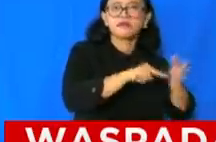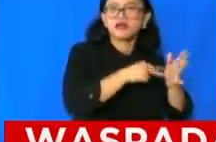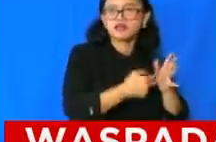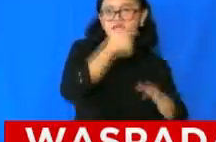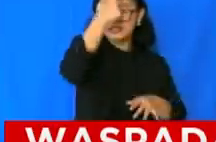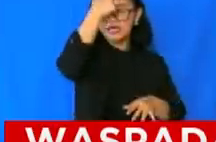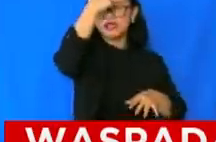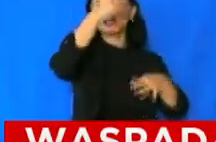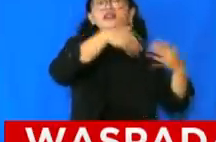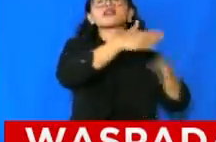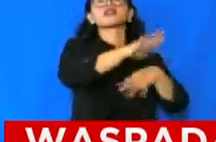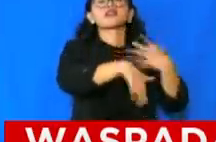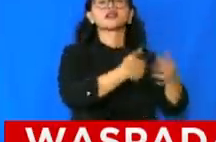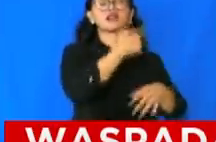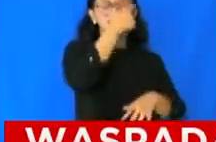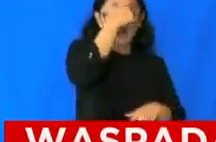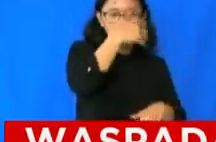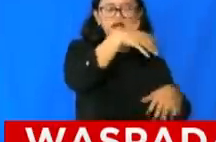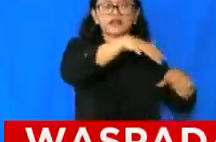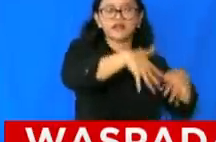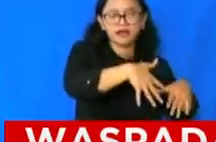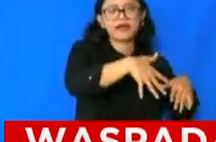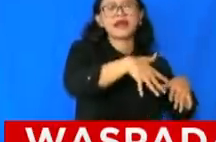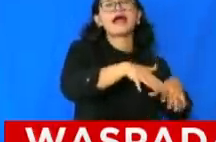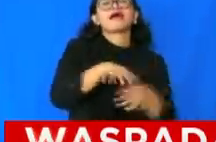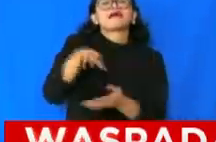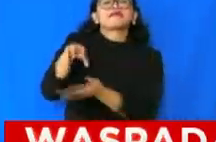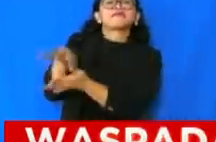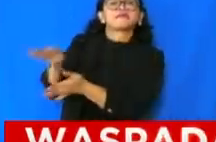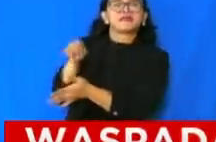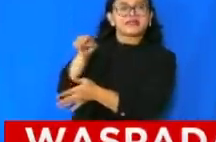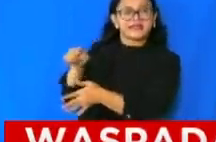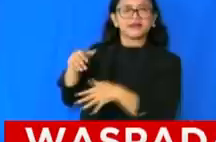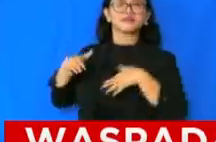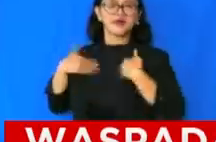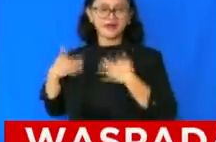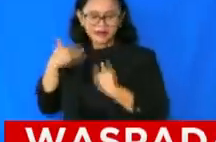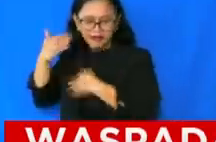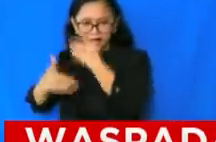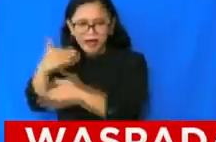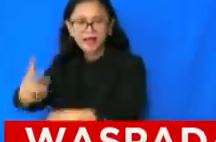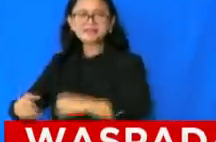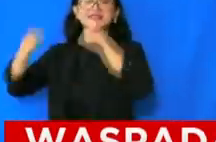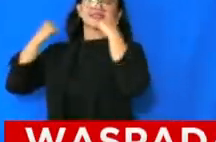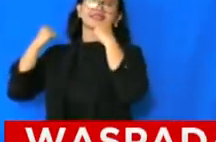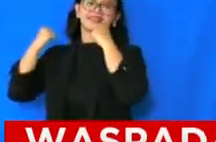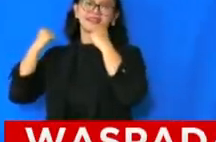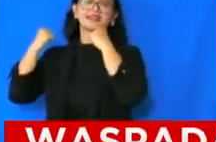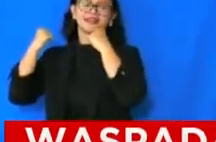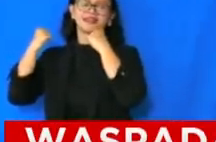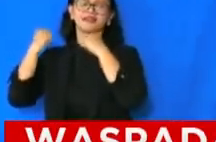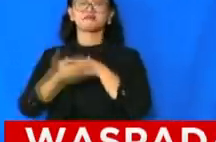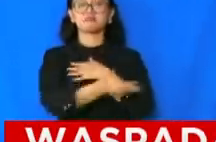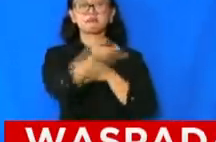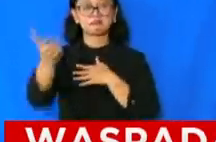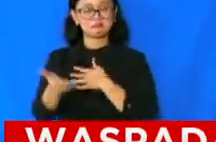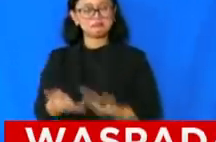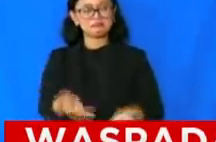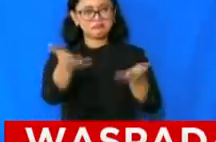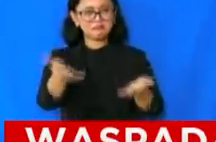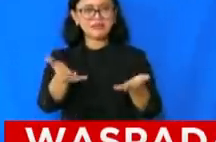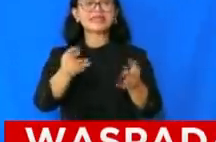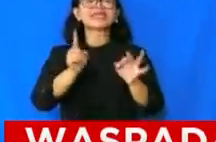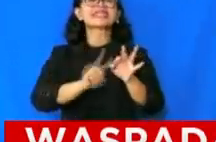parah nanti jadi kuncinya silahkan disiapkan di tempat mana saja kalau memang itu inisiatif masyarakat tetapi membawa